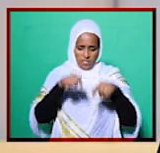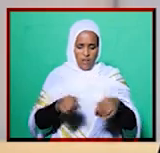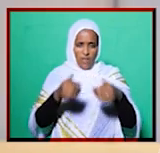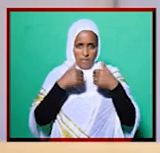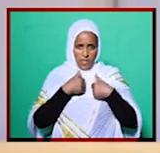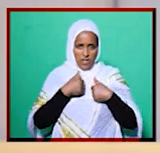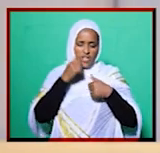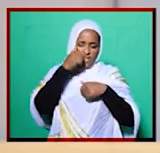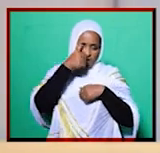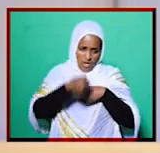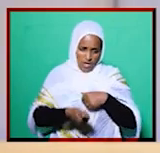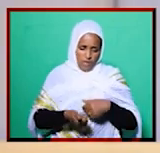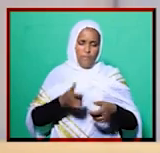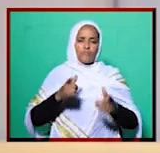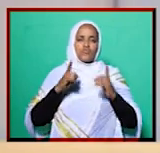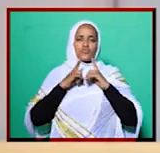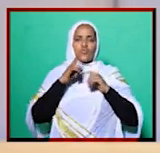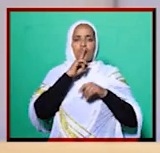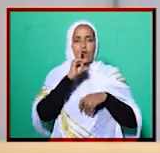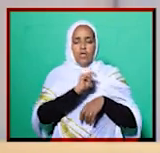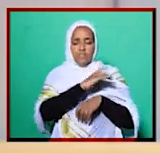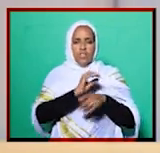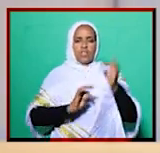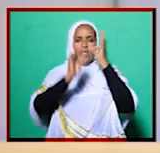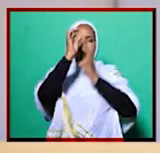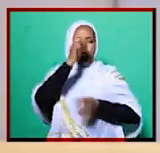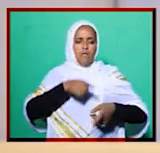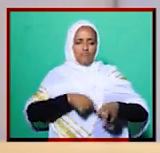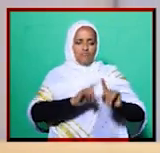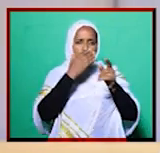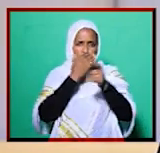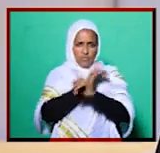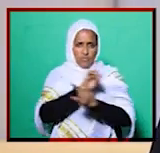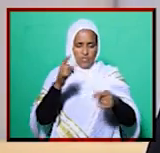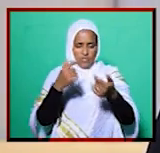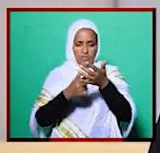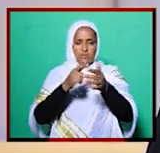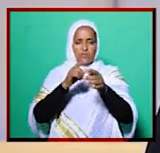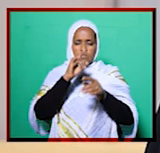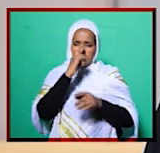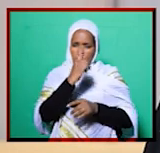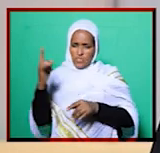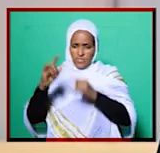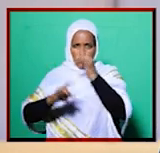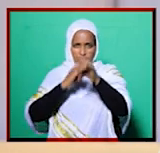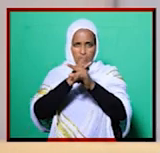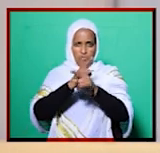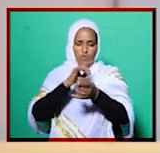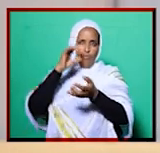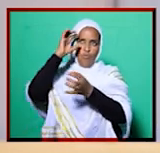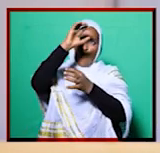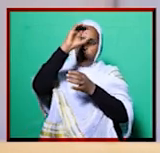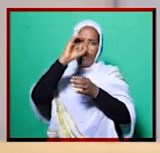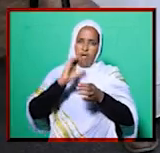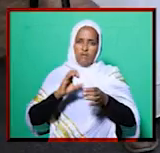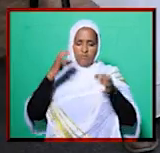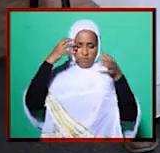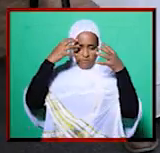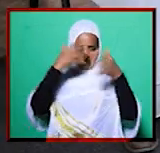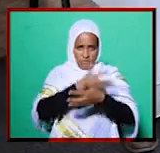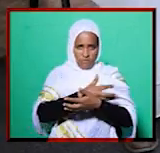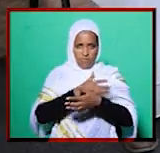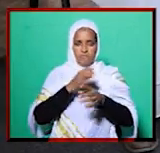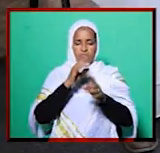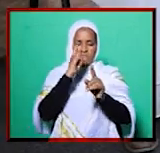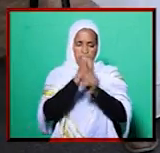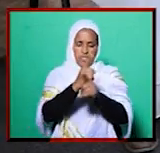ትናንትናም የነበረች ዛሬም ያለች ነገም ምትኖርናትና ታሪክ እንዳይወቅሰን በየአለ ዘመናችን መዋቅር ሳናፋልስ